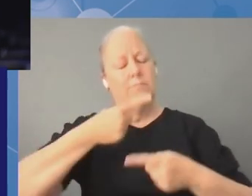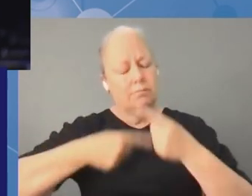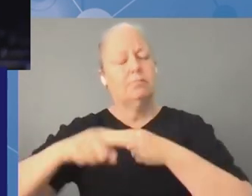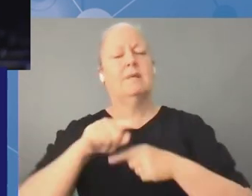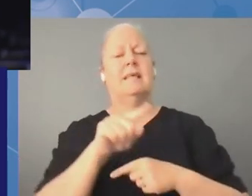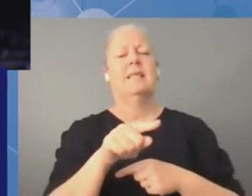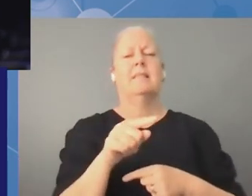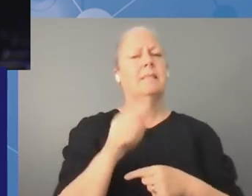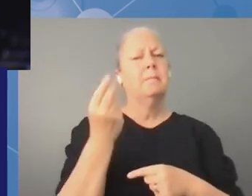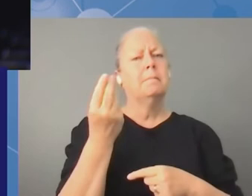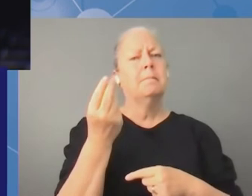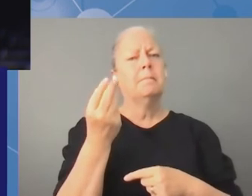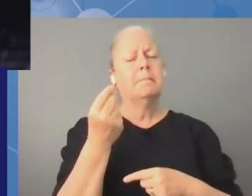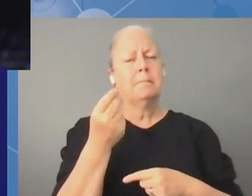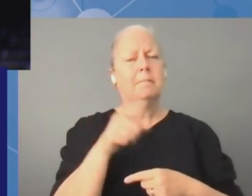بالتوازن.